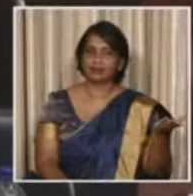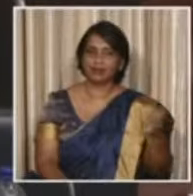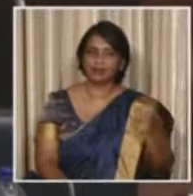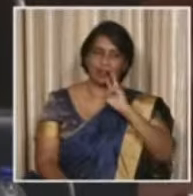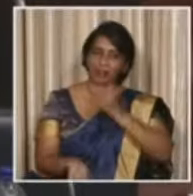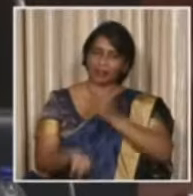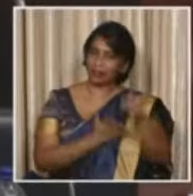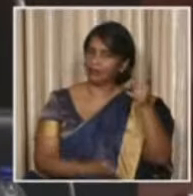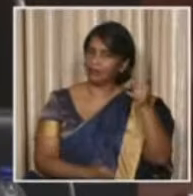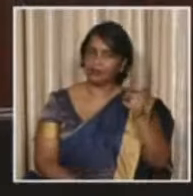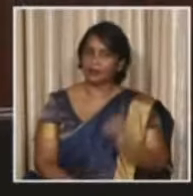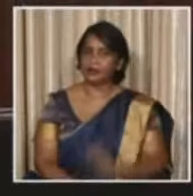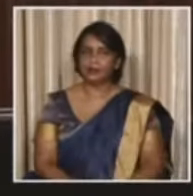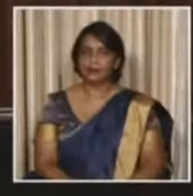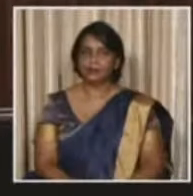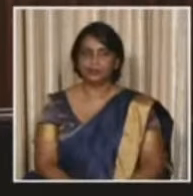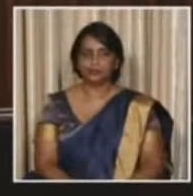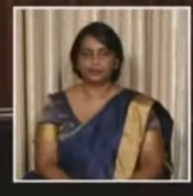නොකෑවෝඩ